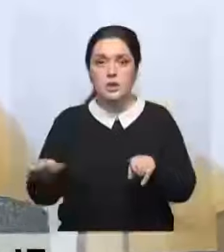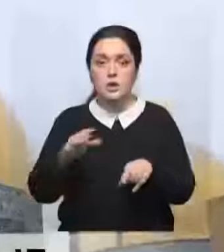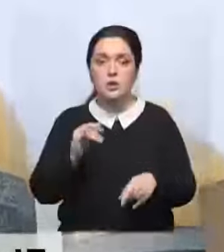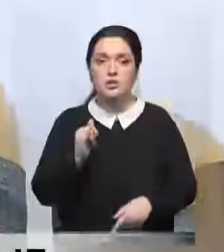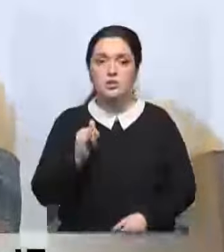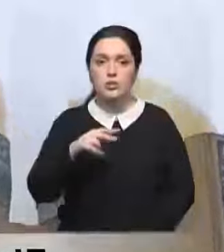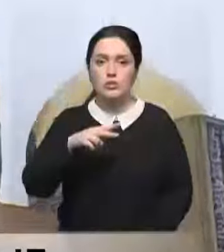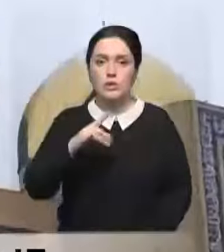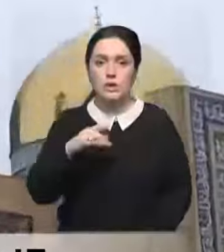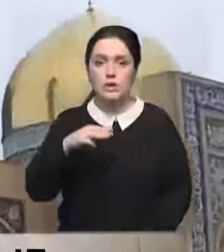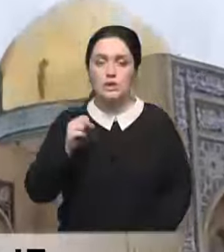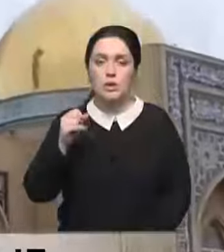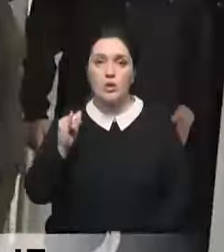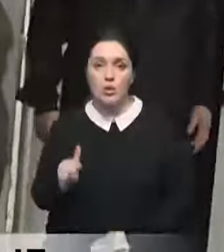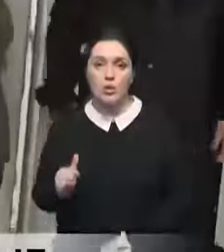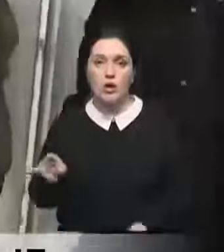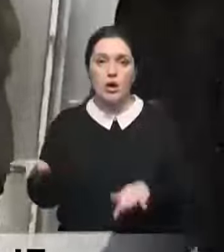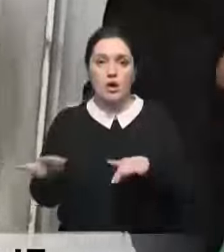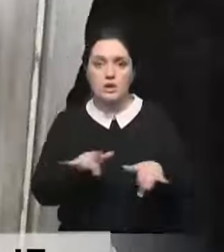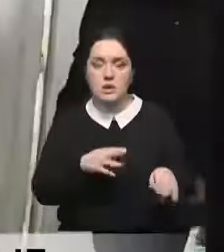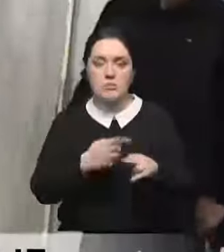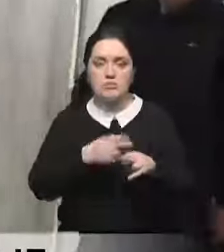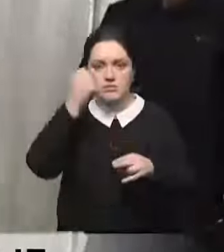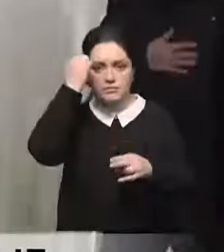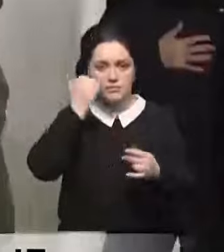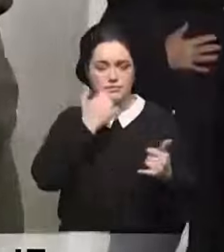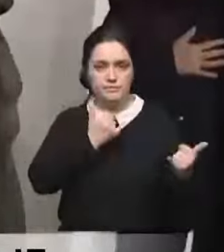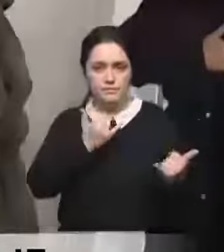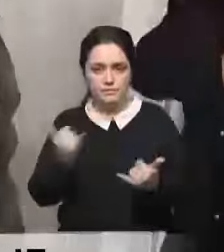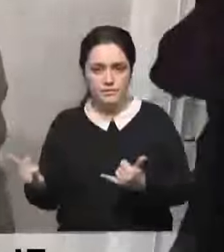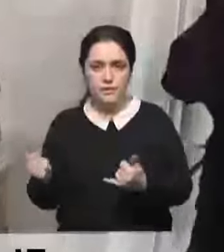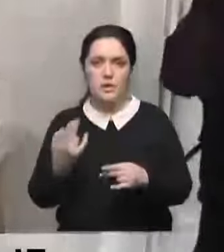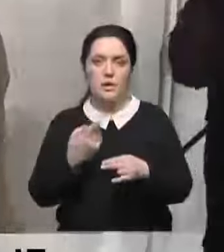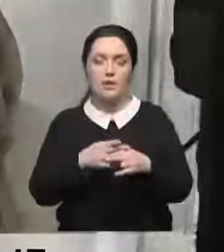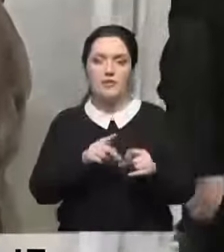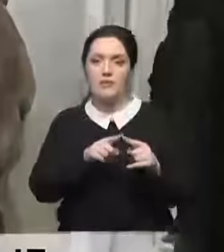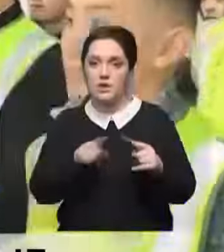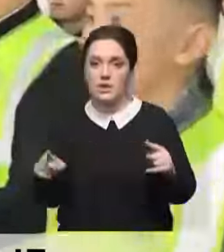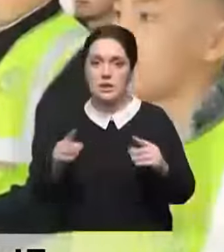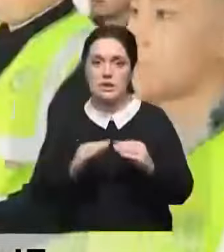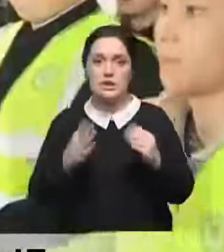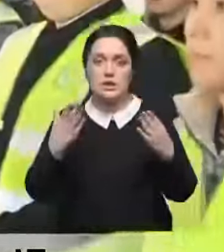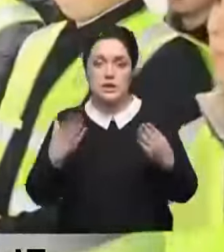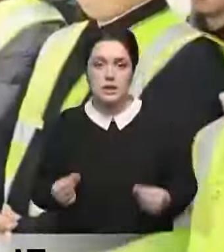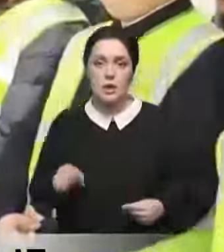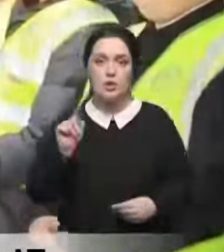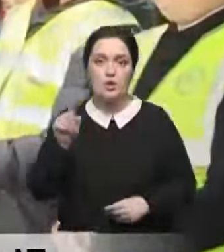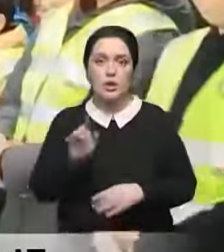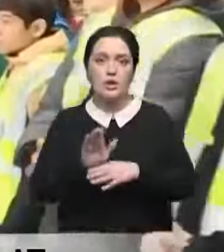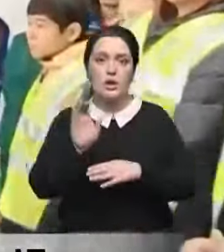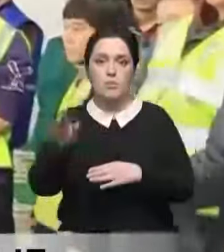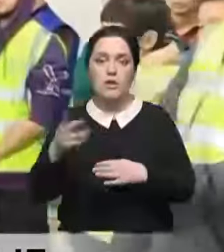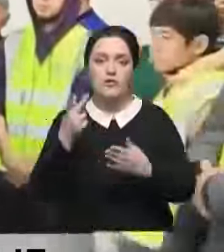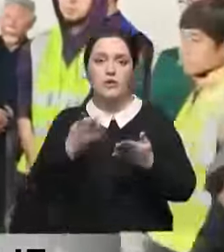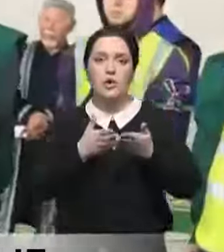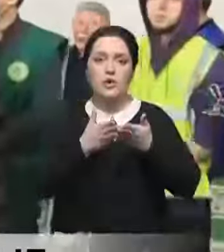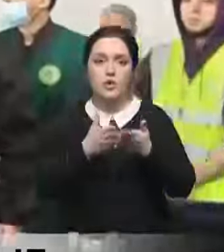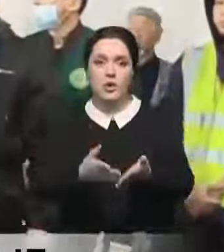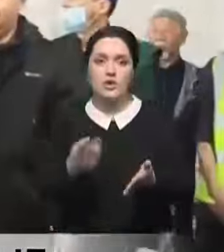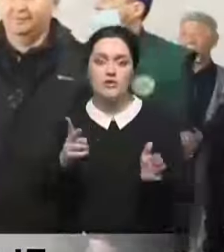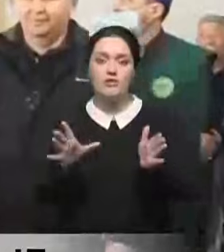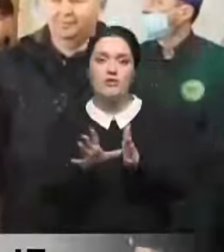также в регион Улытау. В рамках акции «Караван благотворительности» в течение 10 дней туда также направили две